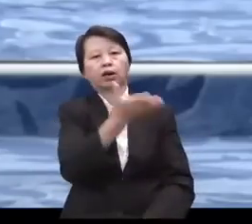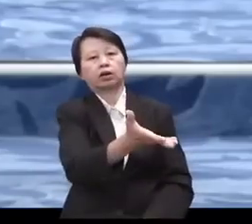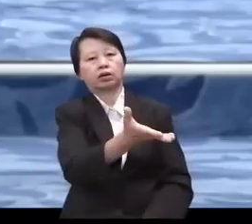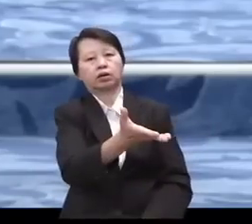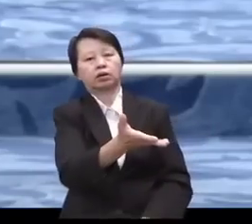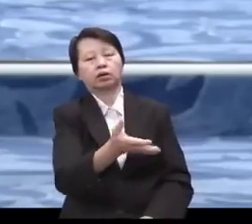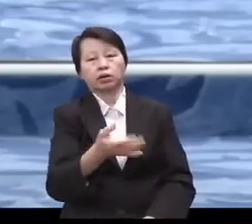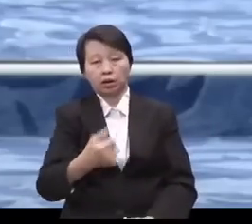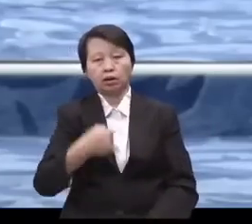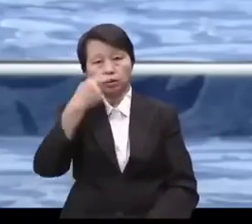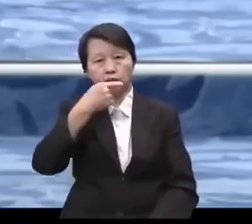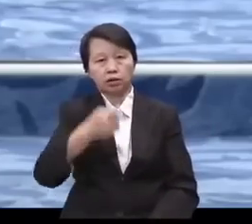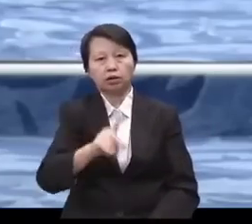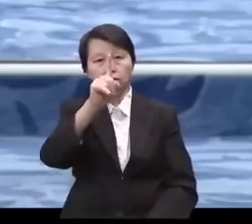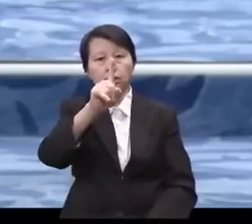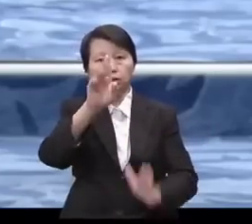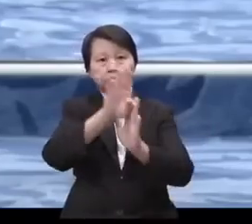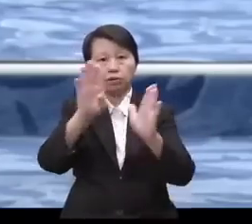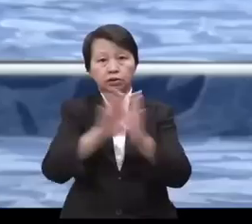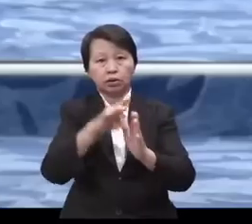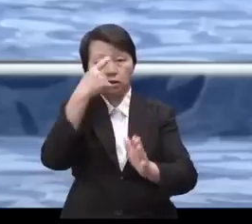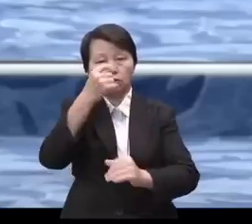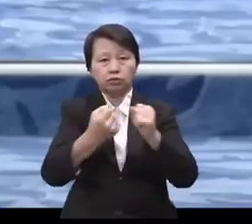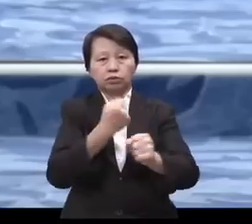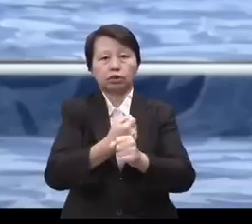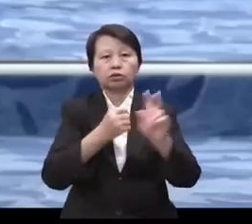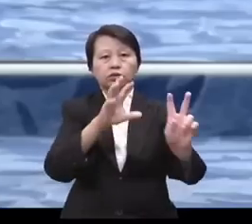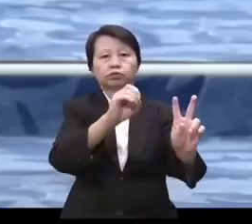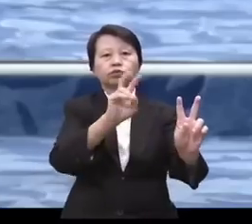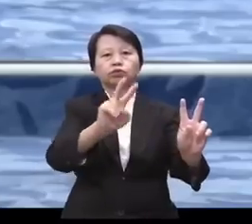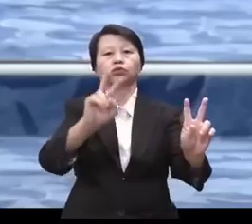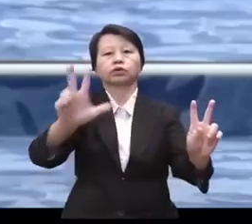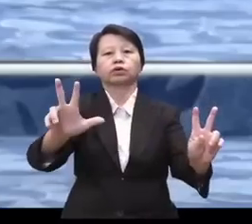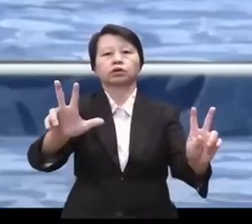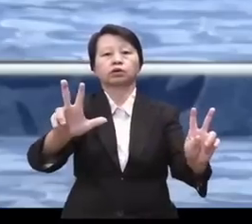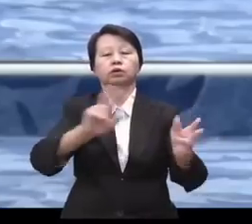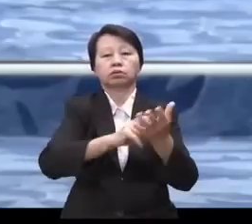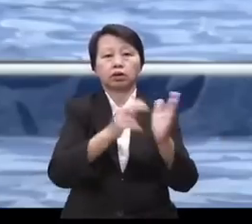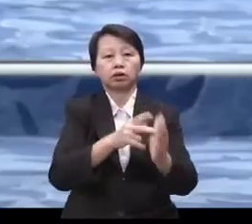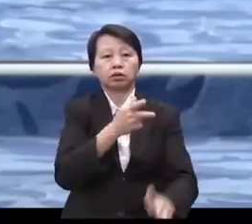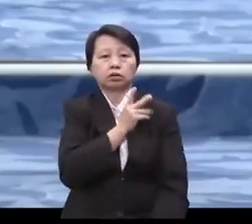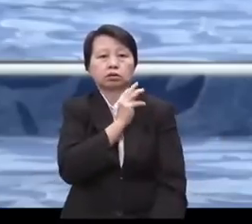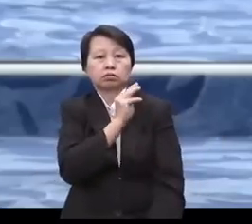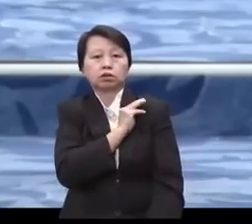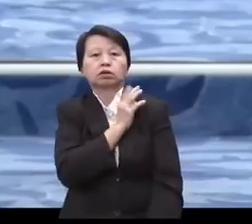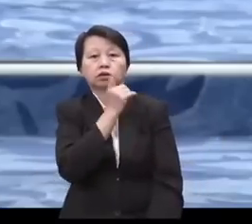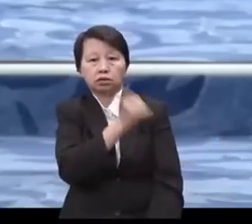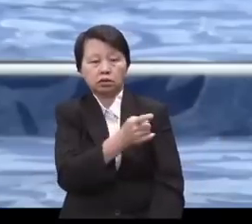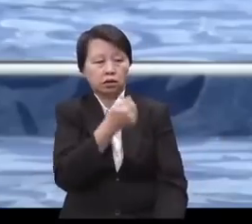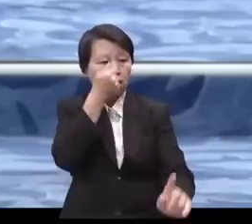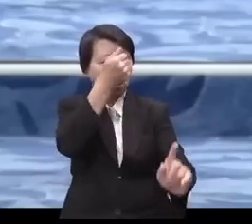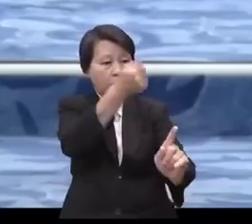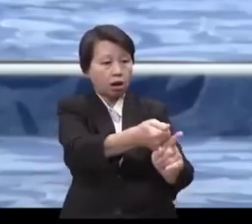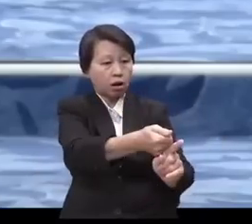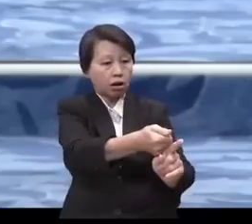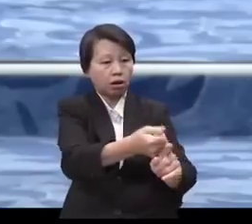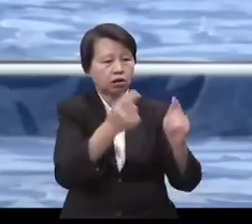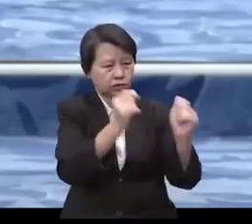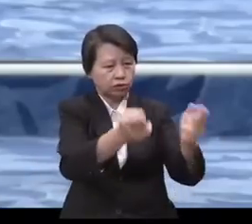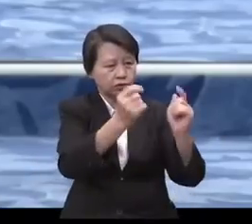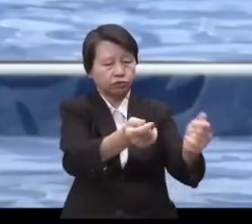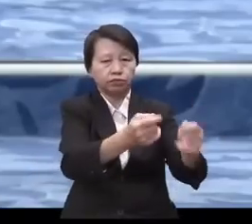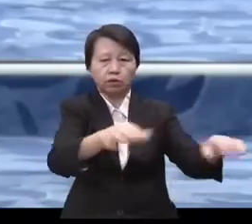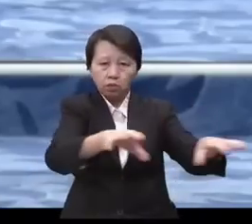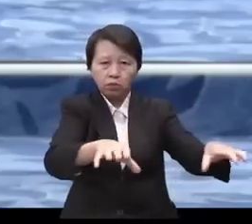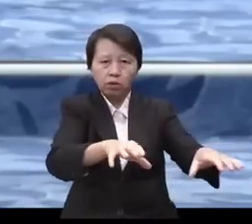tegaskan bahawa 1 bilion ringgit itu untuk 2023. Maknanya kementerian diarah supaya